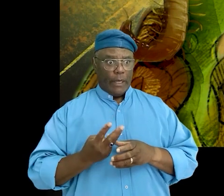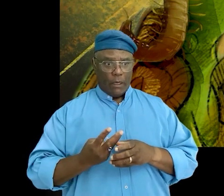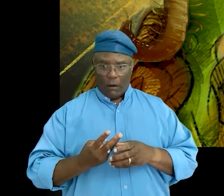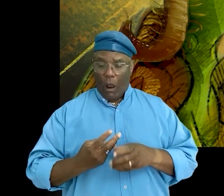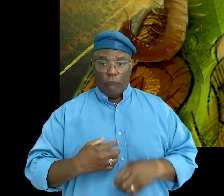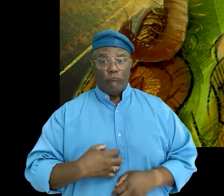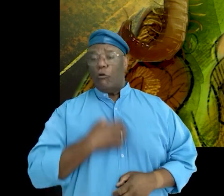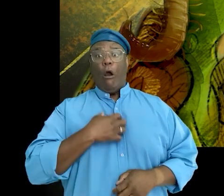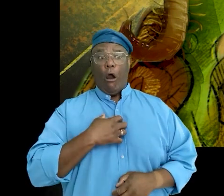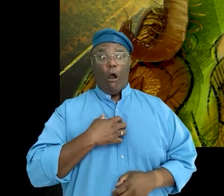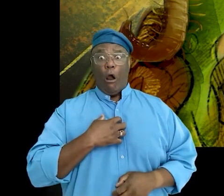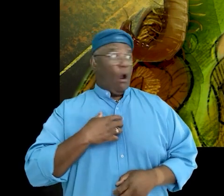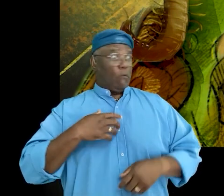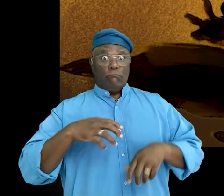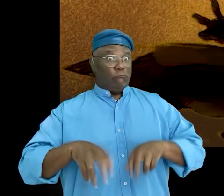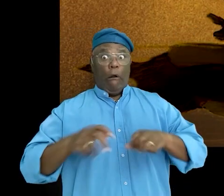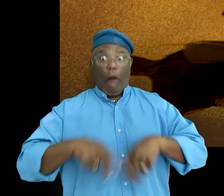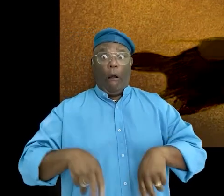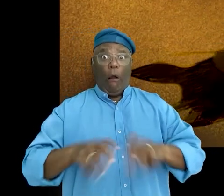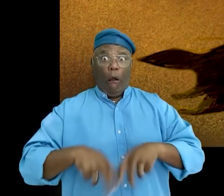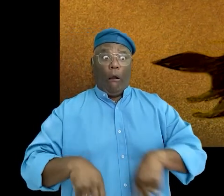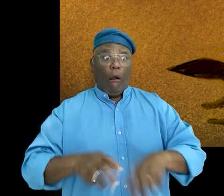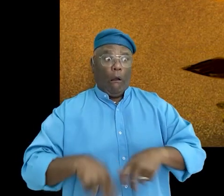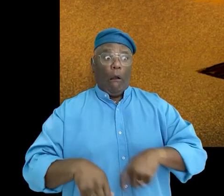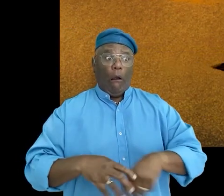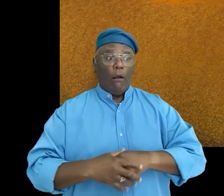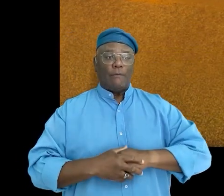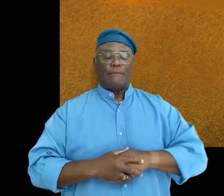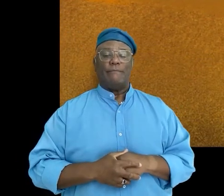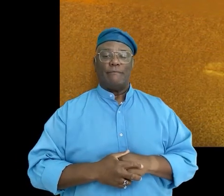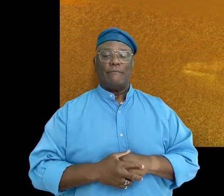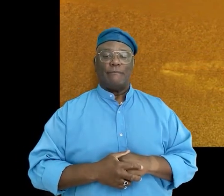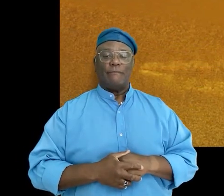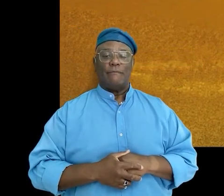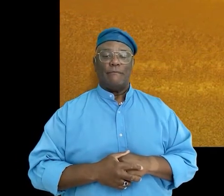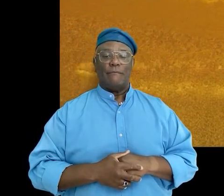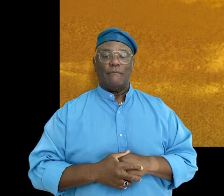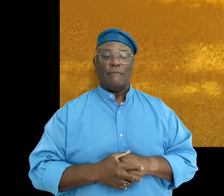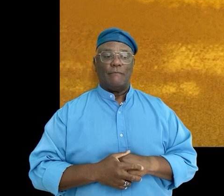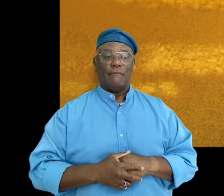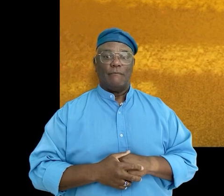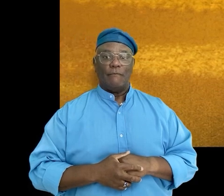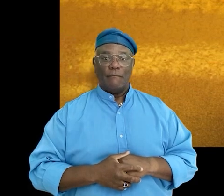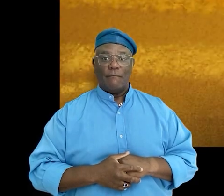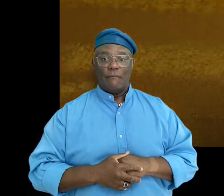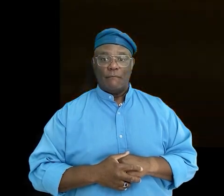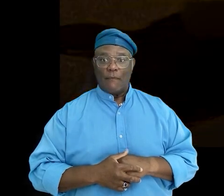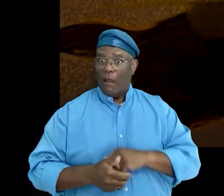roedd y criw bach o ymfeiliad wedi synnu. Yna rhedodd pob un ohonyn nhw.